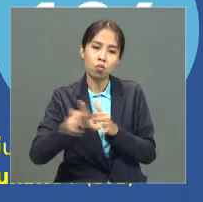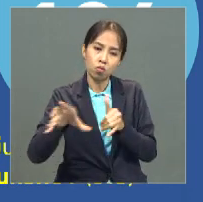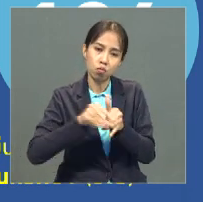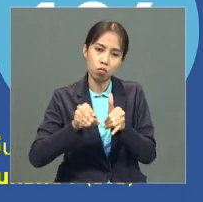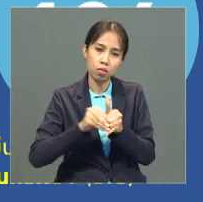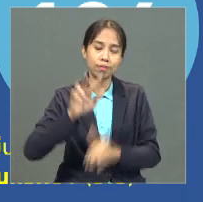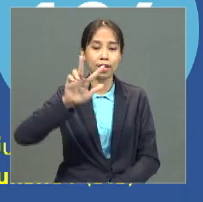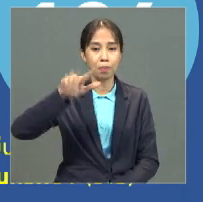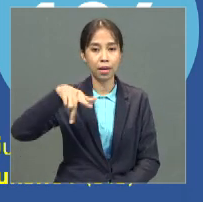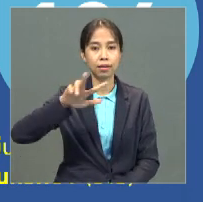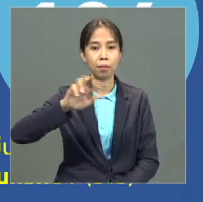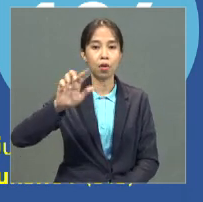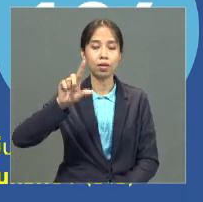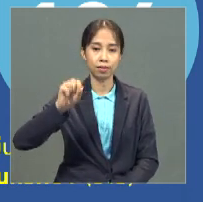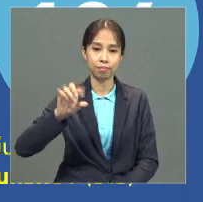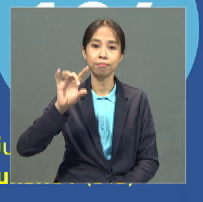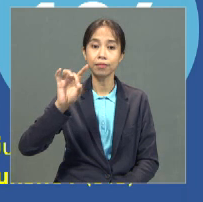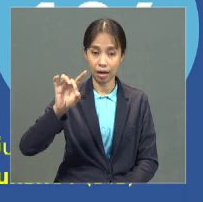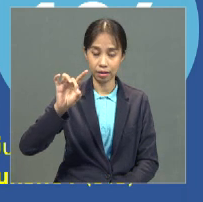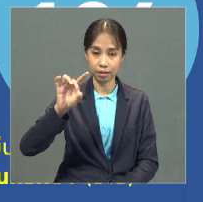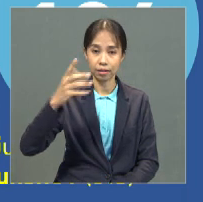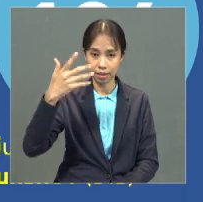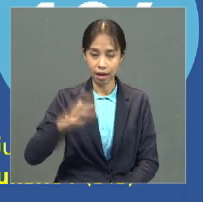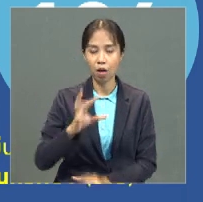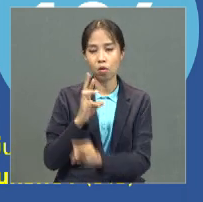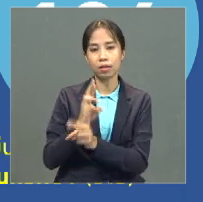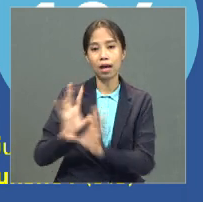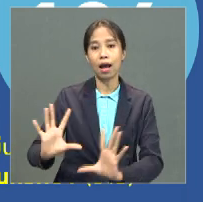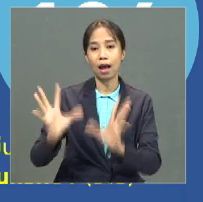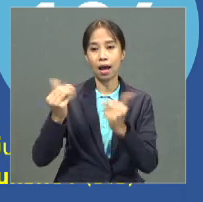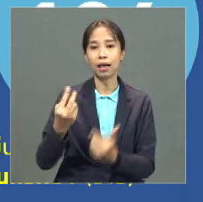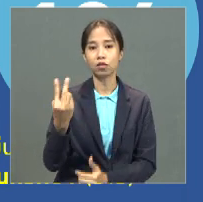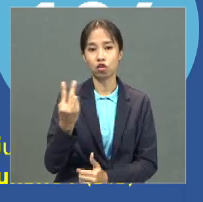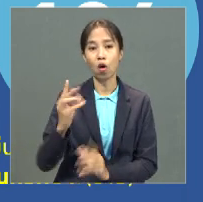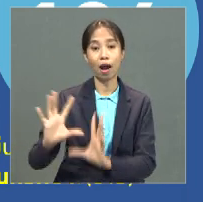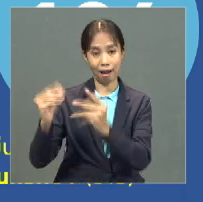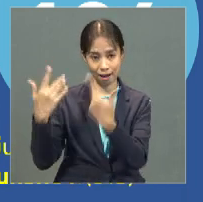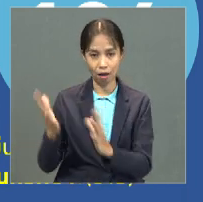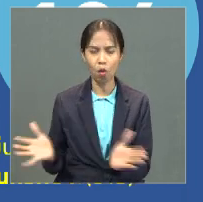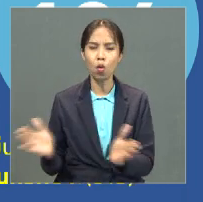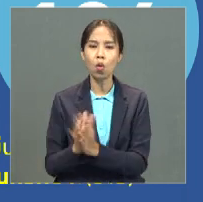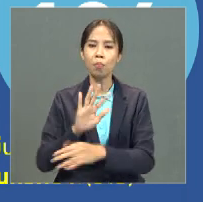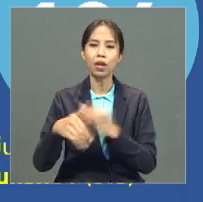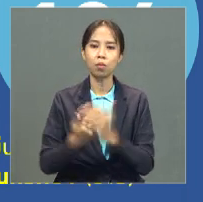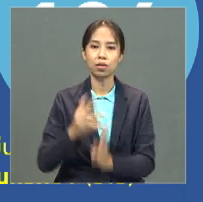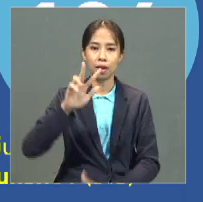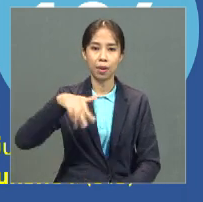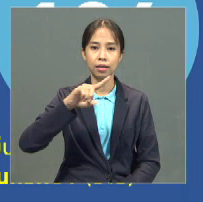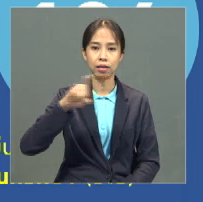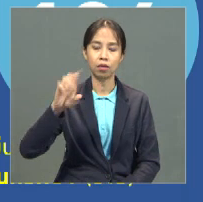สิงหาคมและพบเชื้อแต่ว่าไม่มีอาการเช่นเดียวกันมาสรุปภาพรวมนะคะของประเทศไทยกันบ้างค่ะวันนี้เราพบผู้ติดเชื้อสะสมทั้งสิ้น3328คนรักษาหายเพิ่ม 2มีคนรวมรักษาหายแล้ว